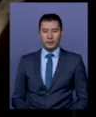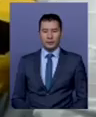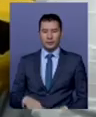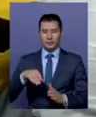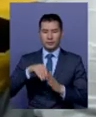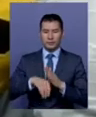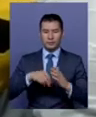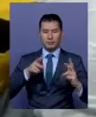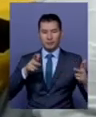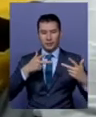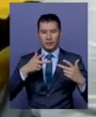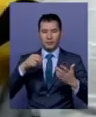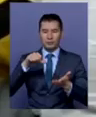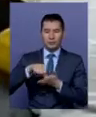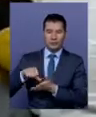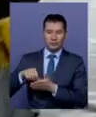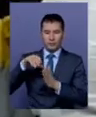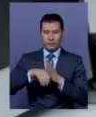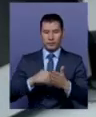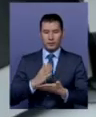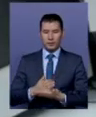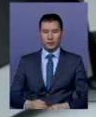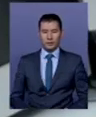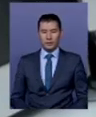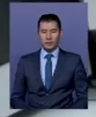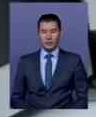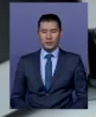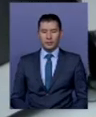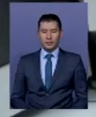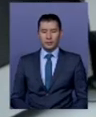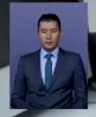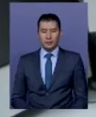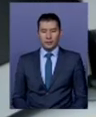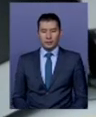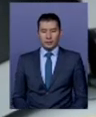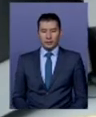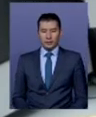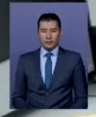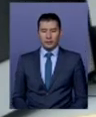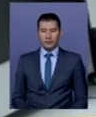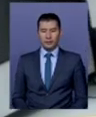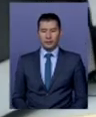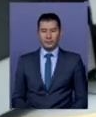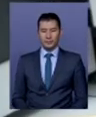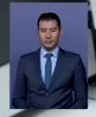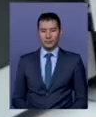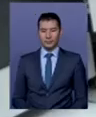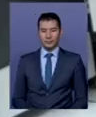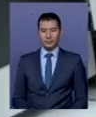таспагерлер мен режиссерлар да өз үлесін қосты. Крау внимание. Едем. В